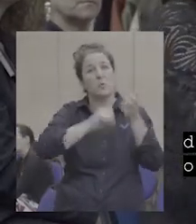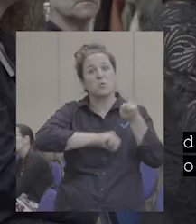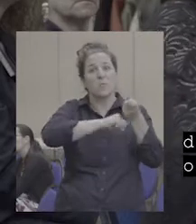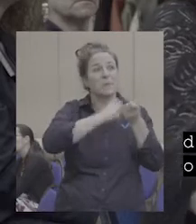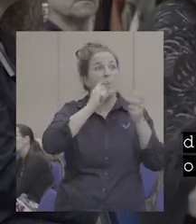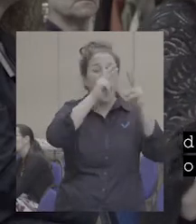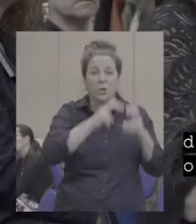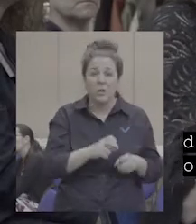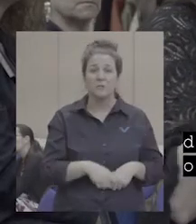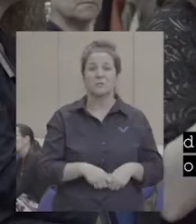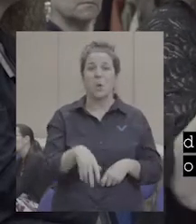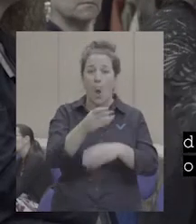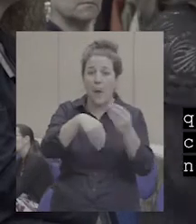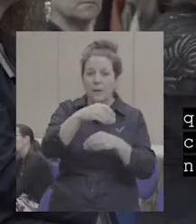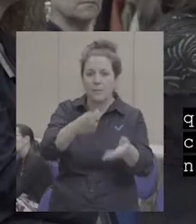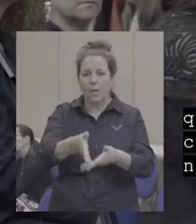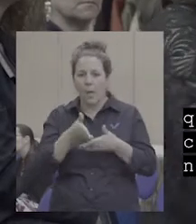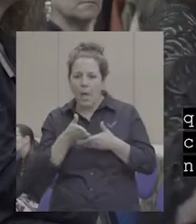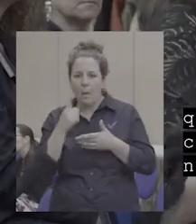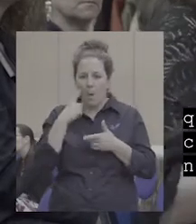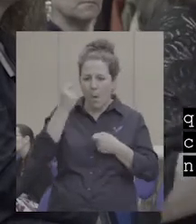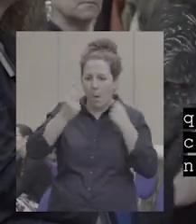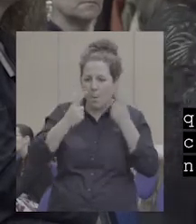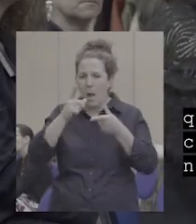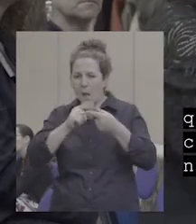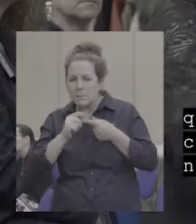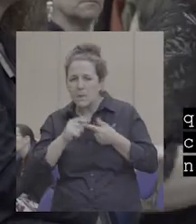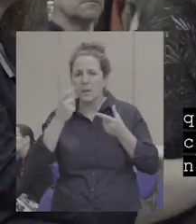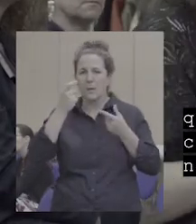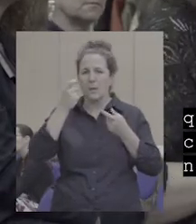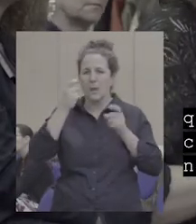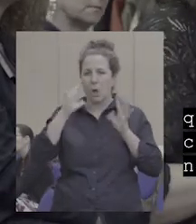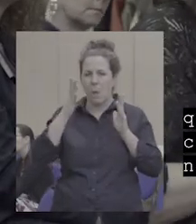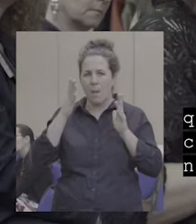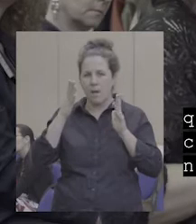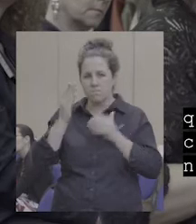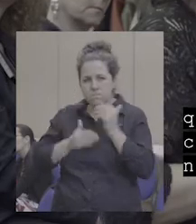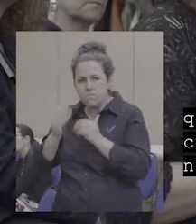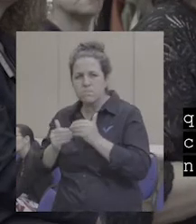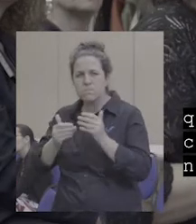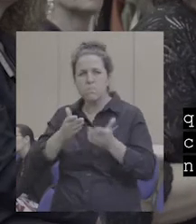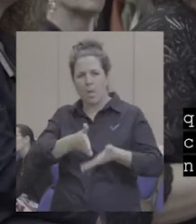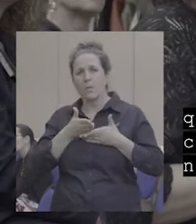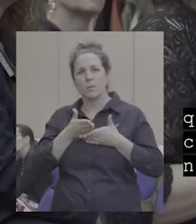d'aller subventionner des organismes qui vont nous aider à mieux comprendre, donc pour mieux aligner nos choses.